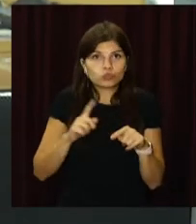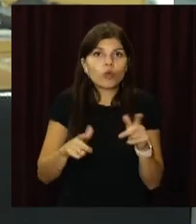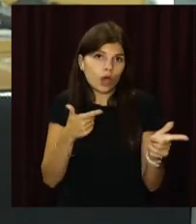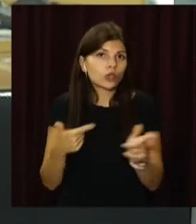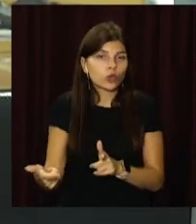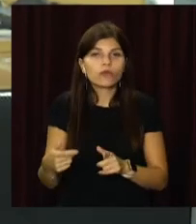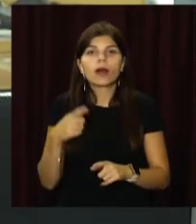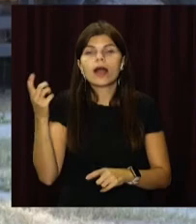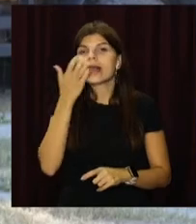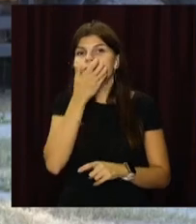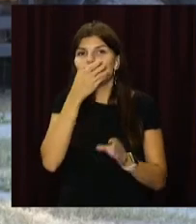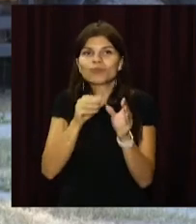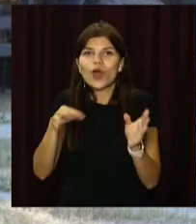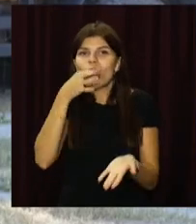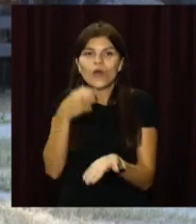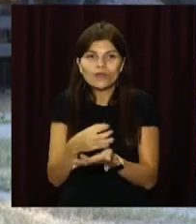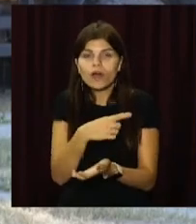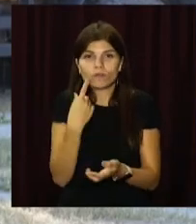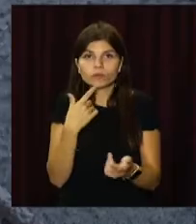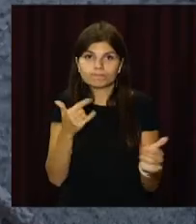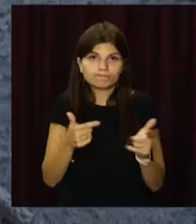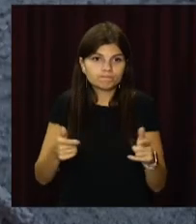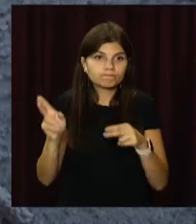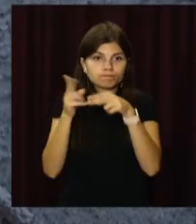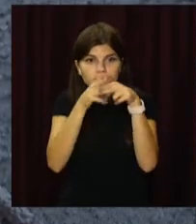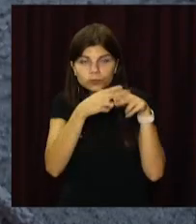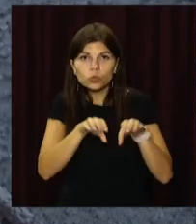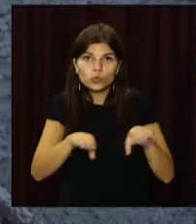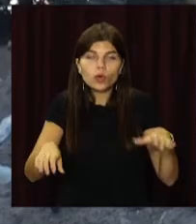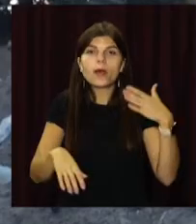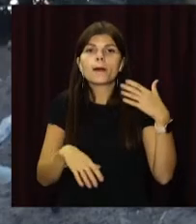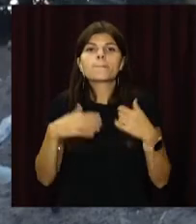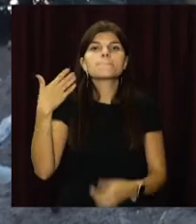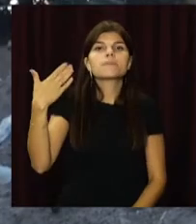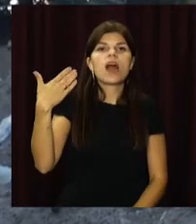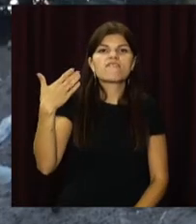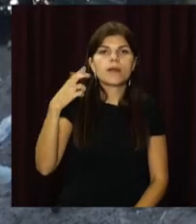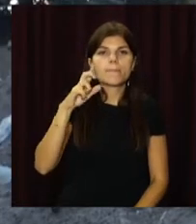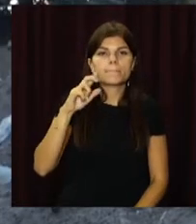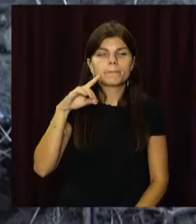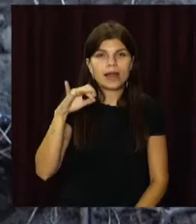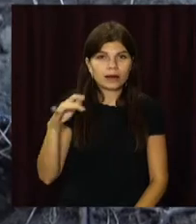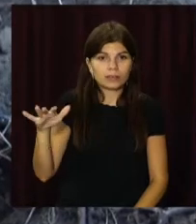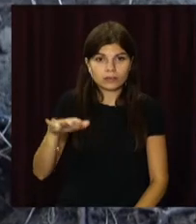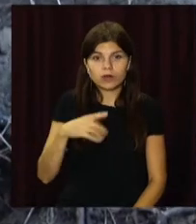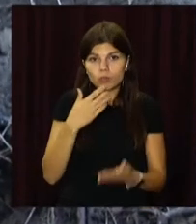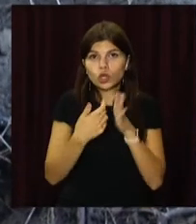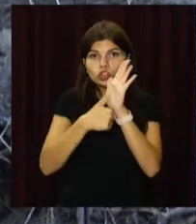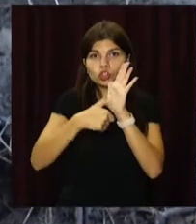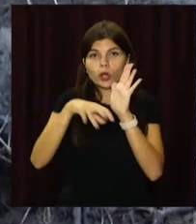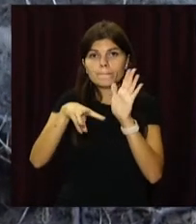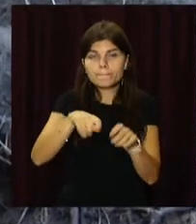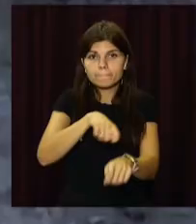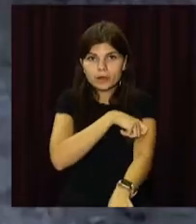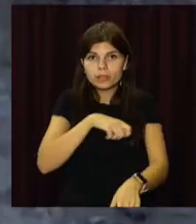Підприємства-теплопостачальники Дніпра завершують підготовчі роботи до опалювального сезону. На правому березі за 2 тижні закінчать міняти понад 600 метрів